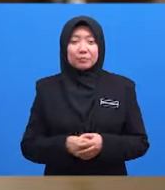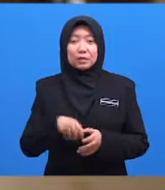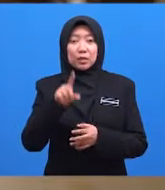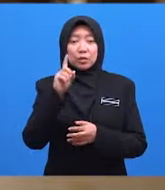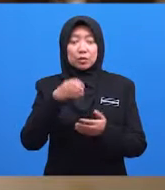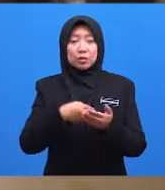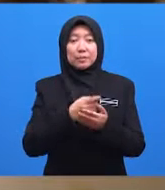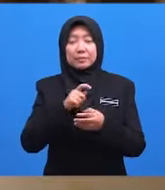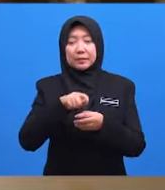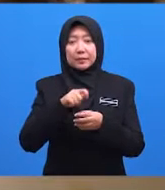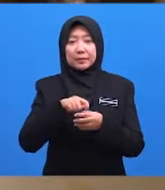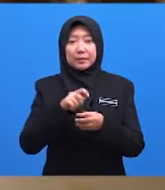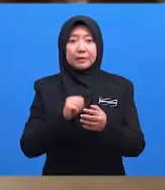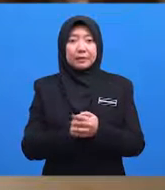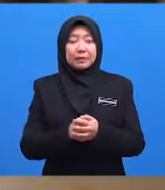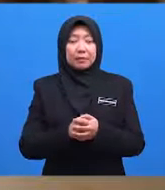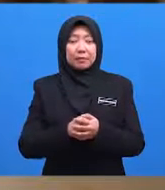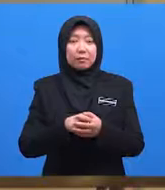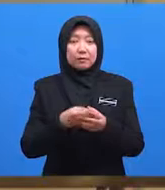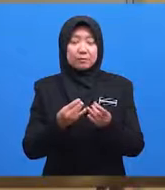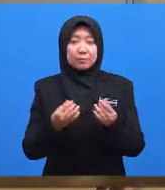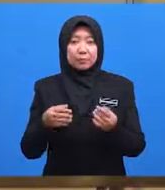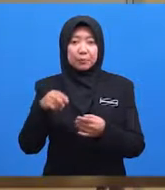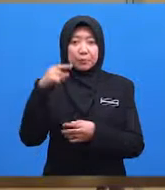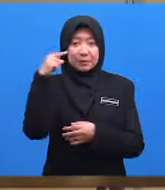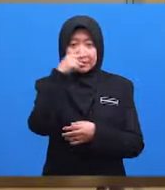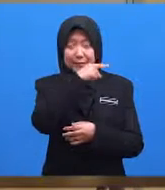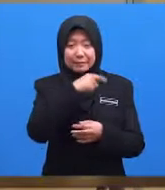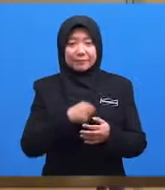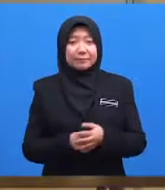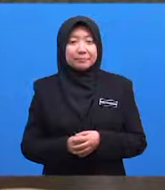1 camca teh serbuk cili,